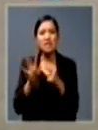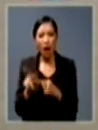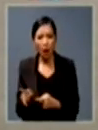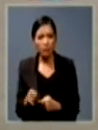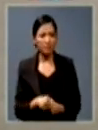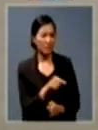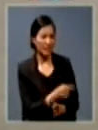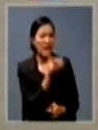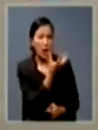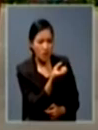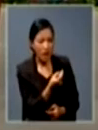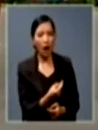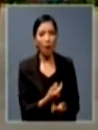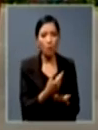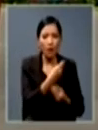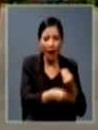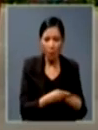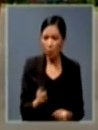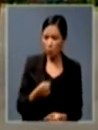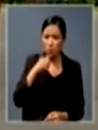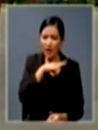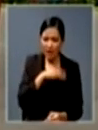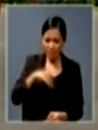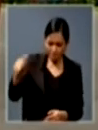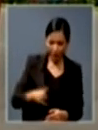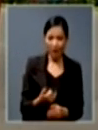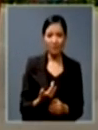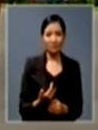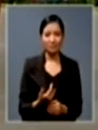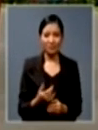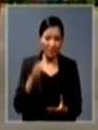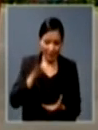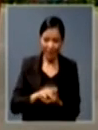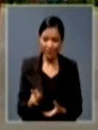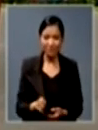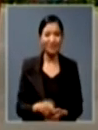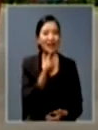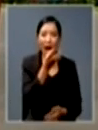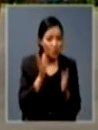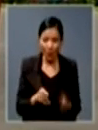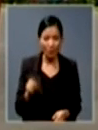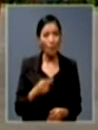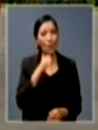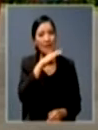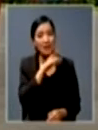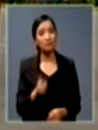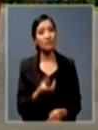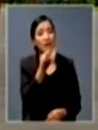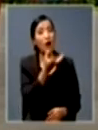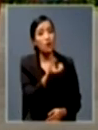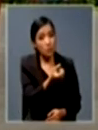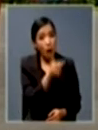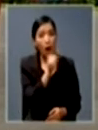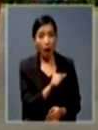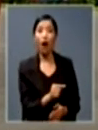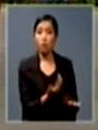เยอะๆก็แบ่งขาย อุ้ยขยันอย่างนี้น่าเอาไปทำพันนะคนเรียกว่าอะไรอ่ะ หมายถึงข้าวทุกคน ทั้งข้าวทั้งคนน่ะ เนี่ยนะคะก็สามารถเอาข้าวเหนียวของท่านเนี่ย